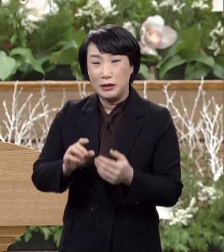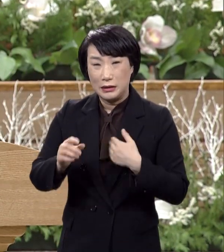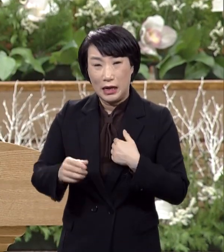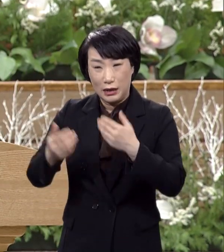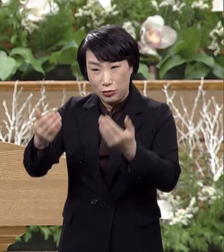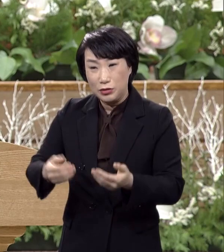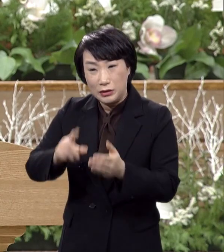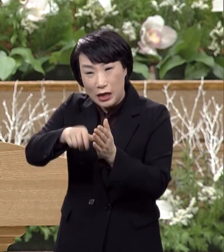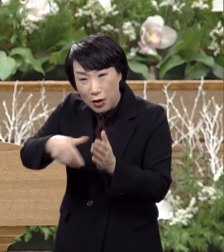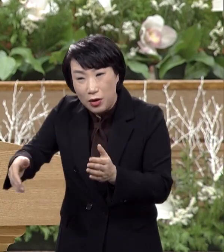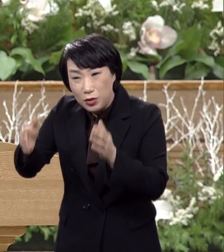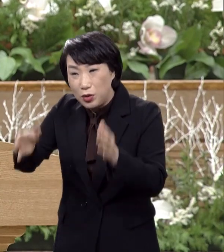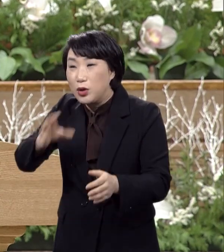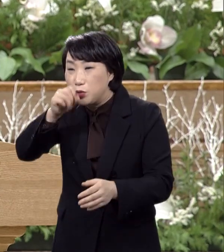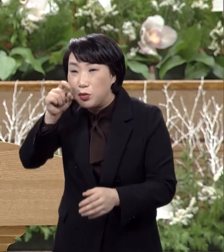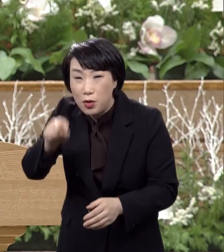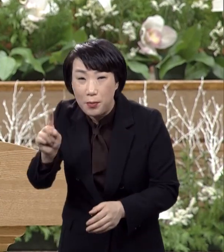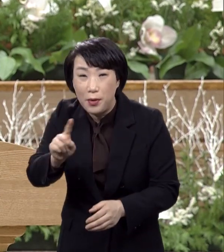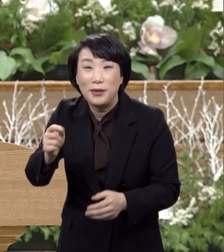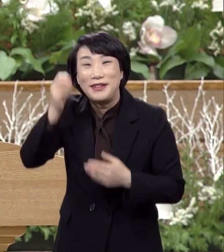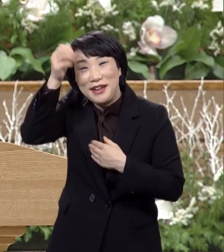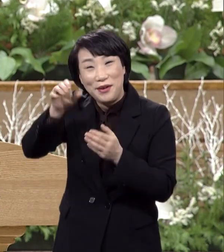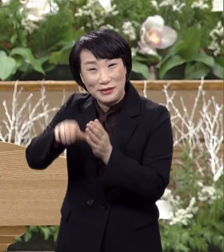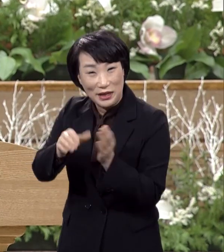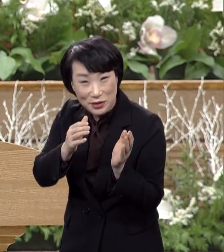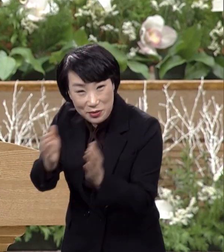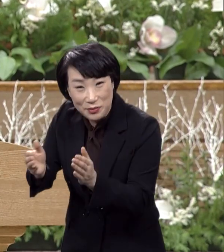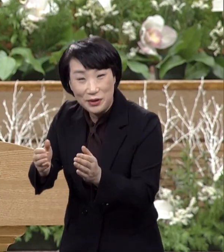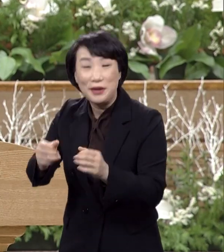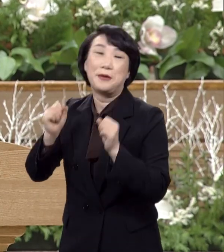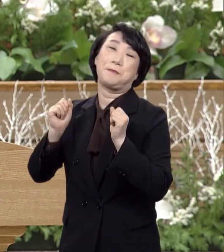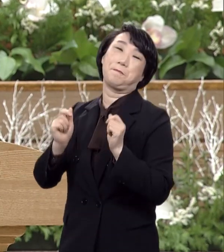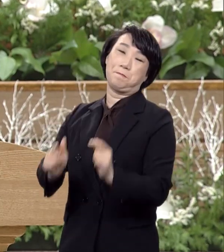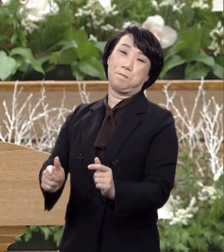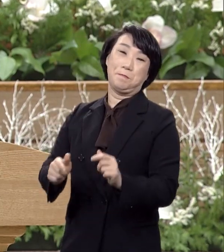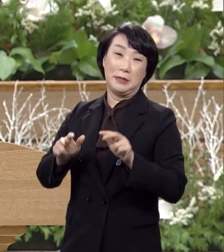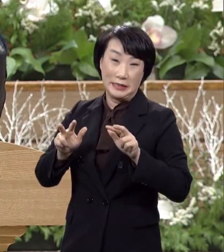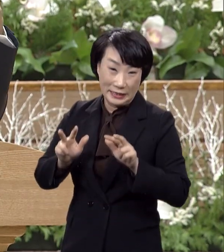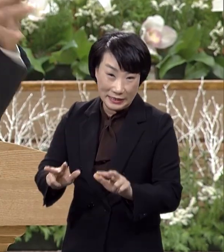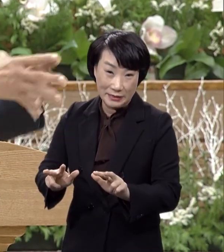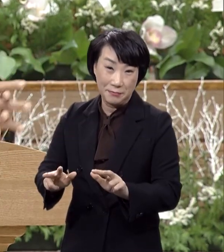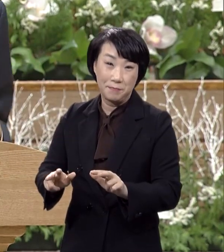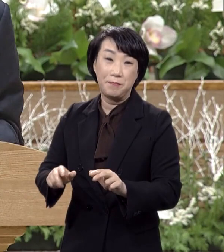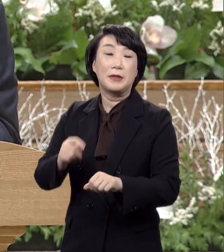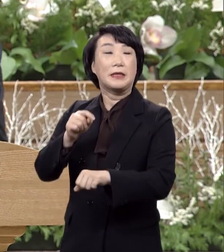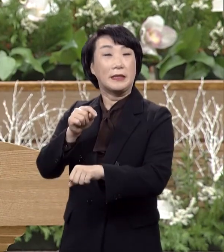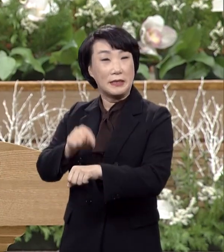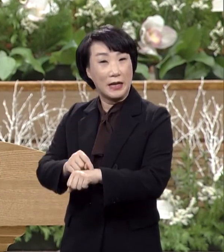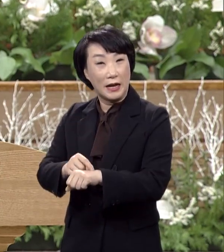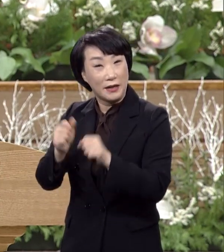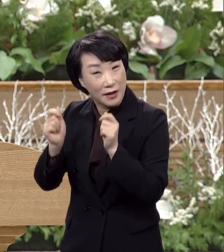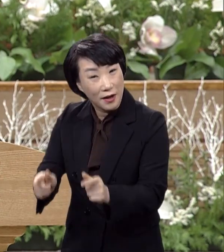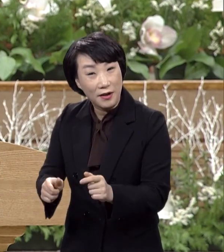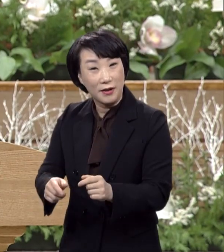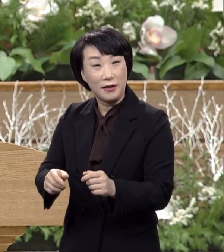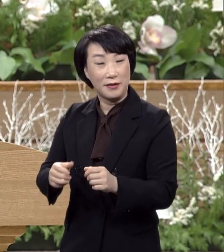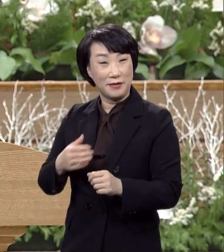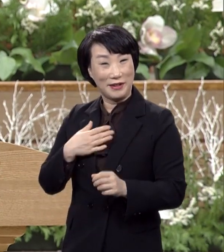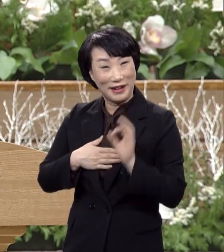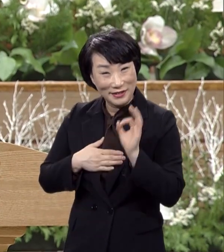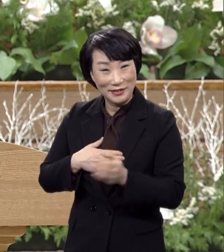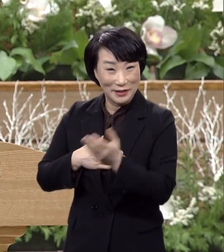장점은 영혼의 때를 위해 준비할 수 있는 절호의 찬스요, 시간이요,